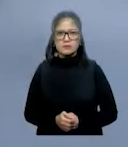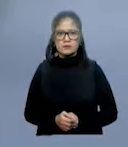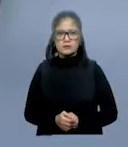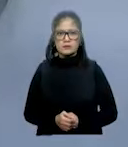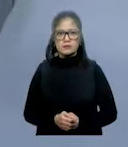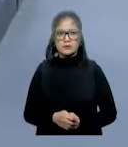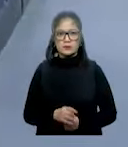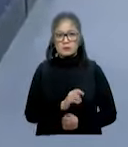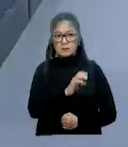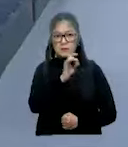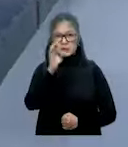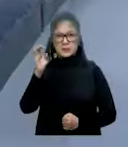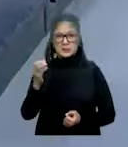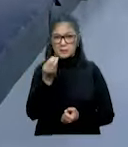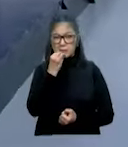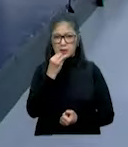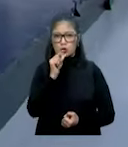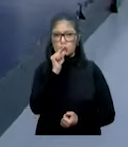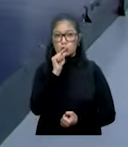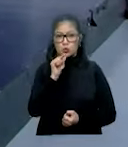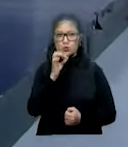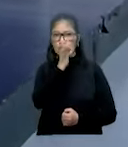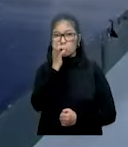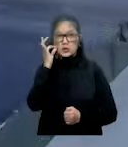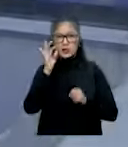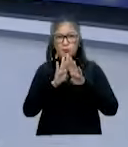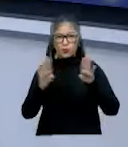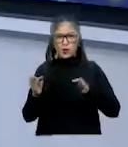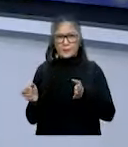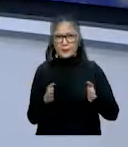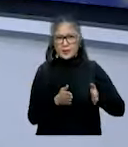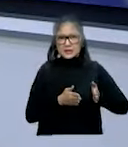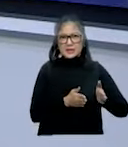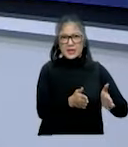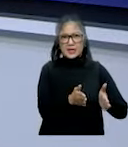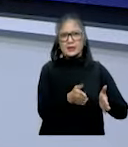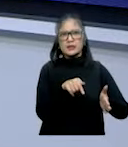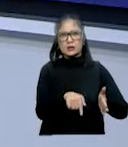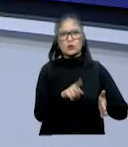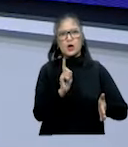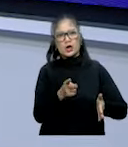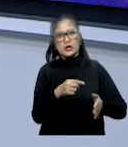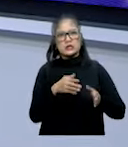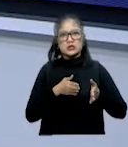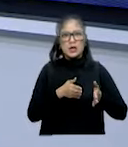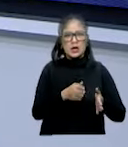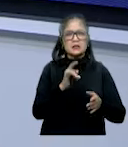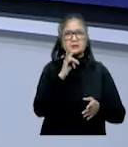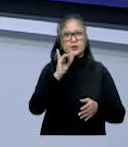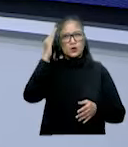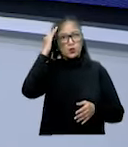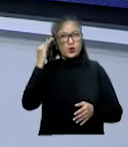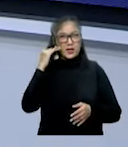kasih masih bersama kami. Pemirsa, kami ajak Anda berburu menu buka puasa dengan jajanan pinggir jalan khas Myeongdong Street, Korea Selatan. Menu yang